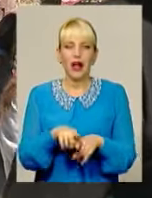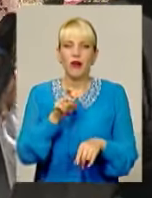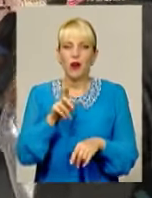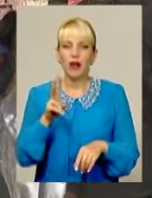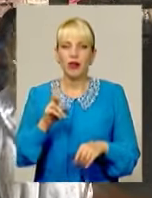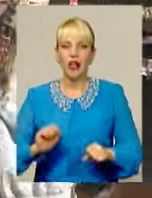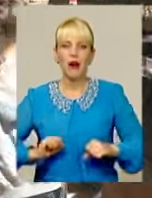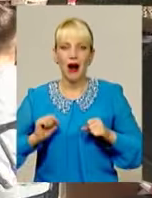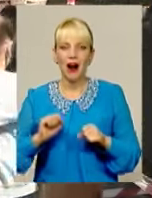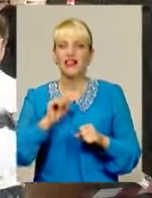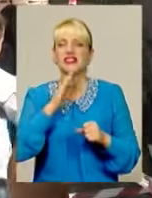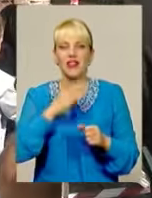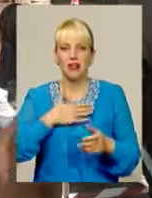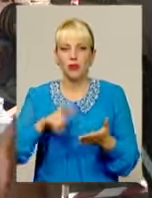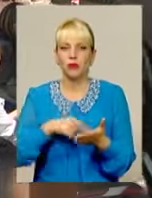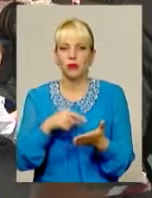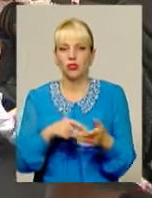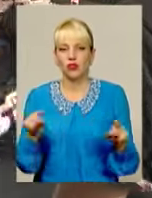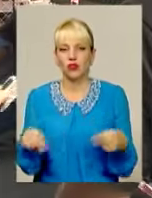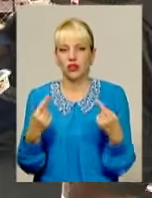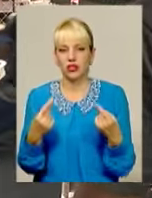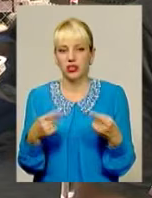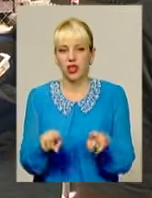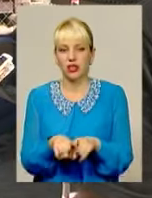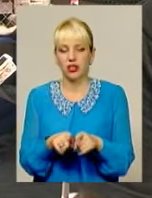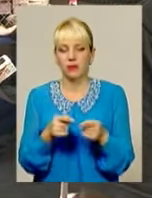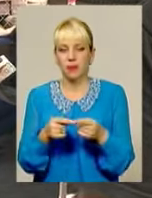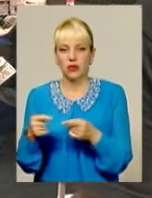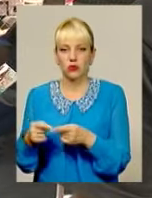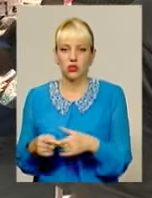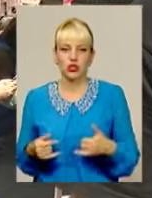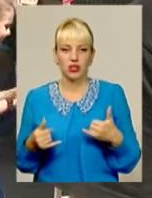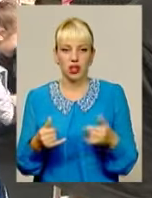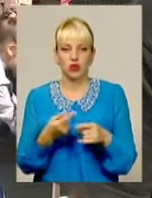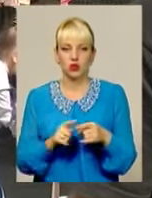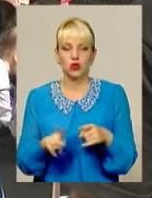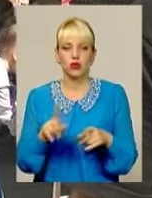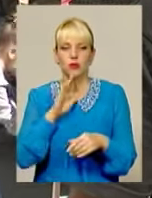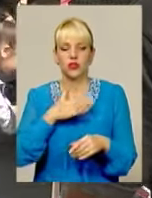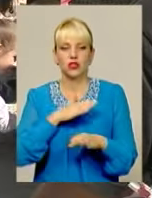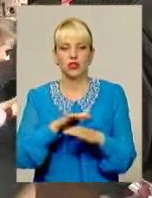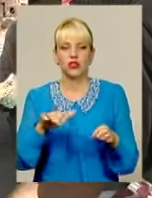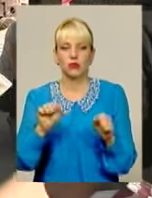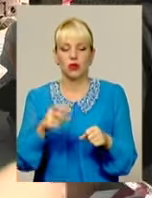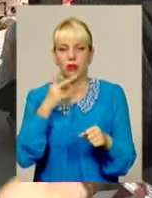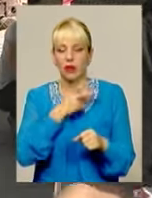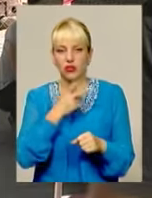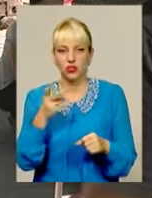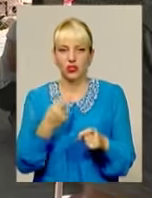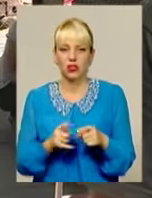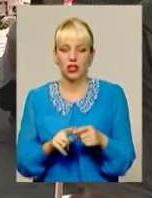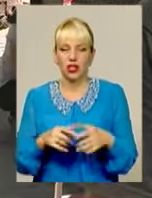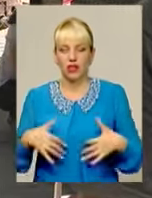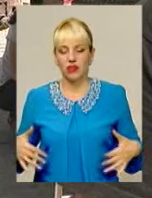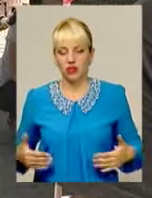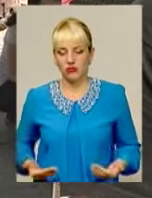намагаються в нашому місті створити такі куточки для того, щоб наші діти могли бачити, наприклад, тих самих